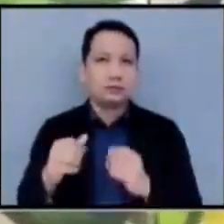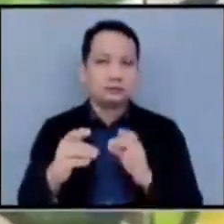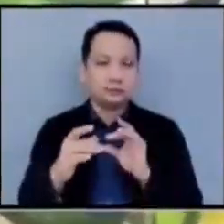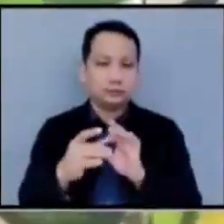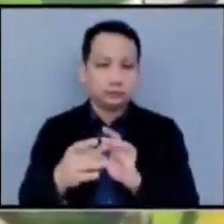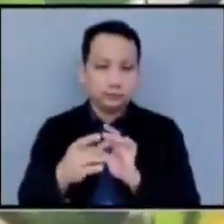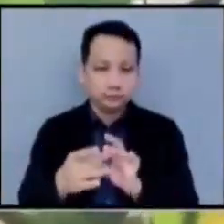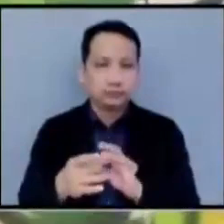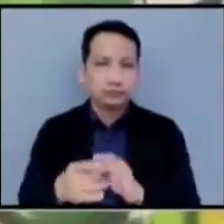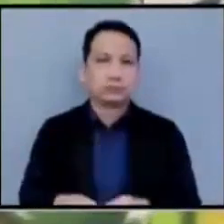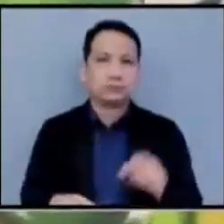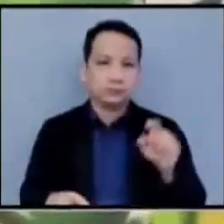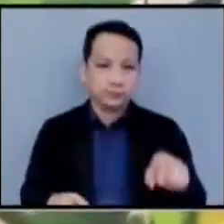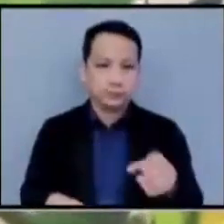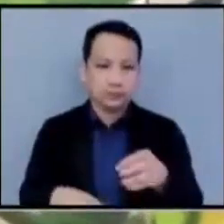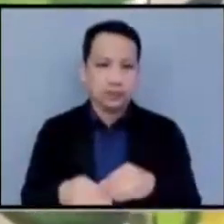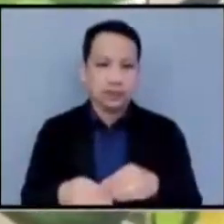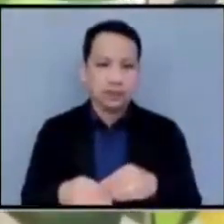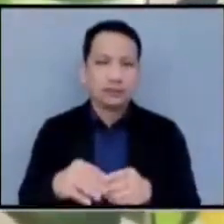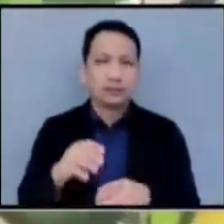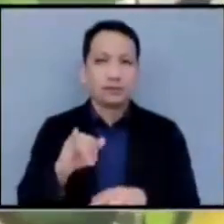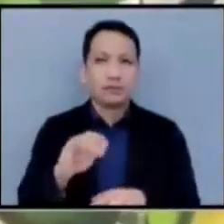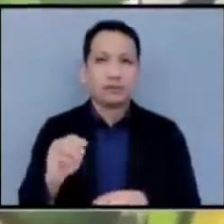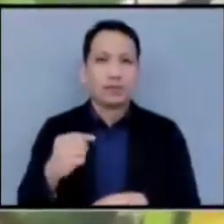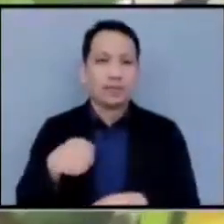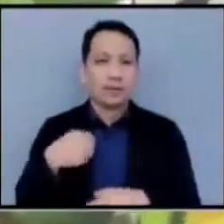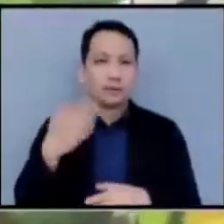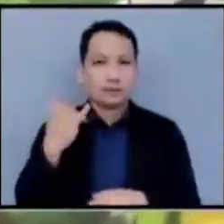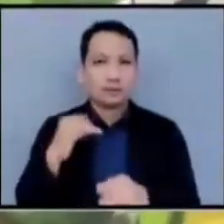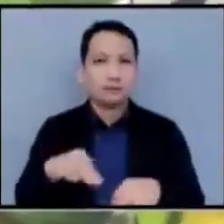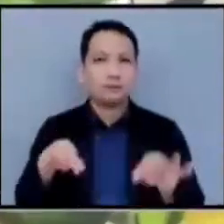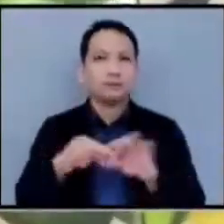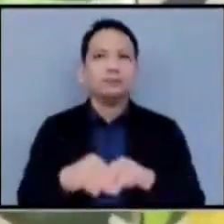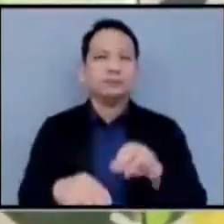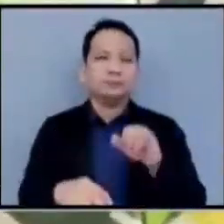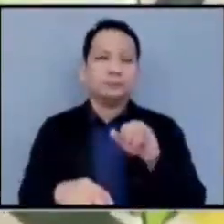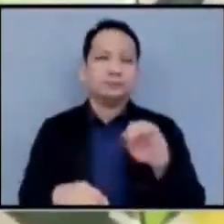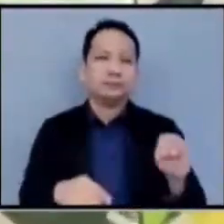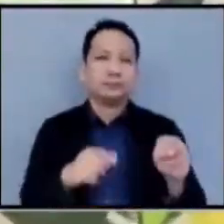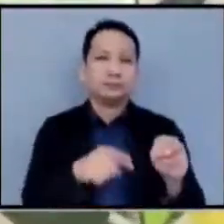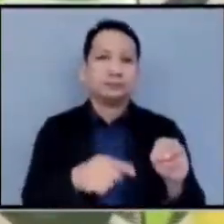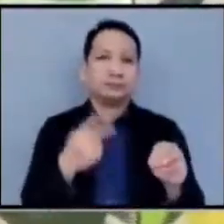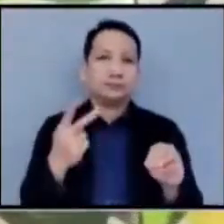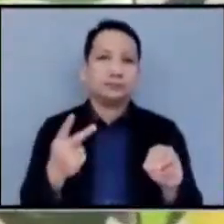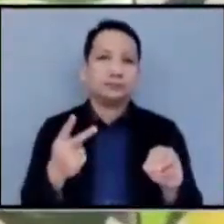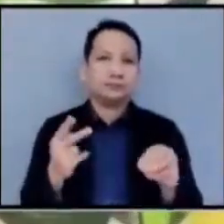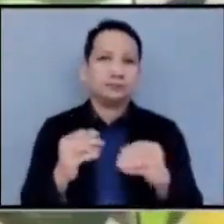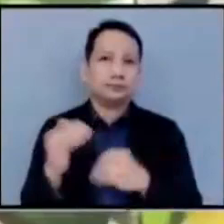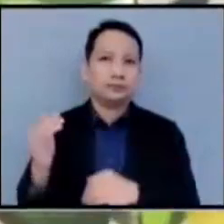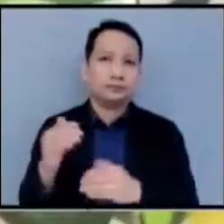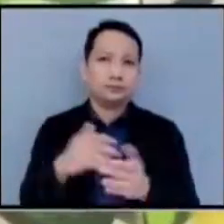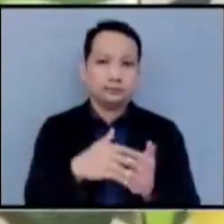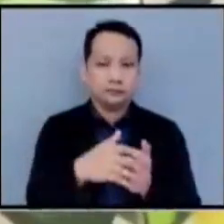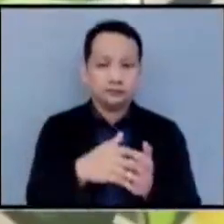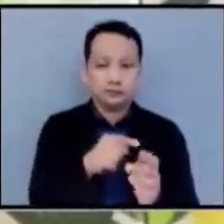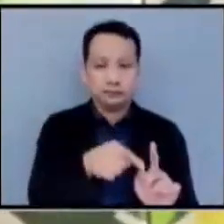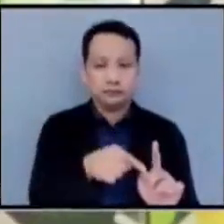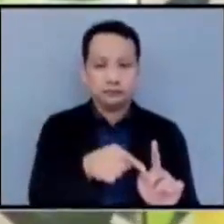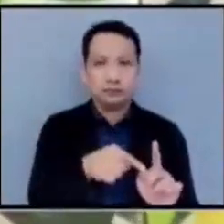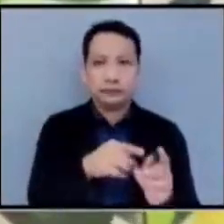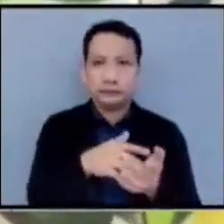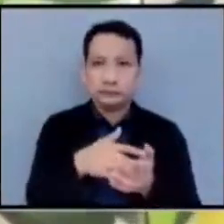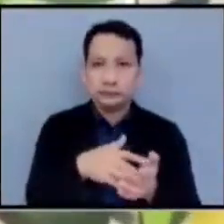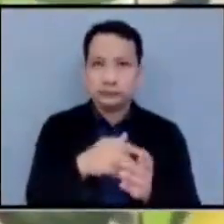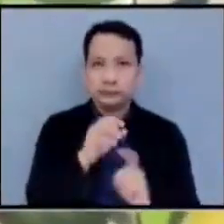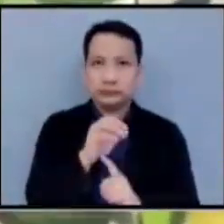kaya kailangan na kailangan mo. Bakit dalawa ang SIM card mo? Pag ano, may na yung connection ng isa sa